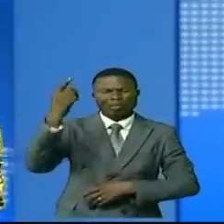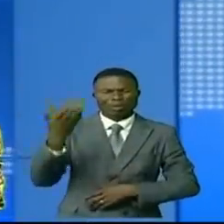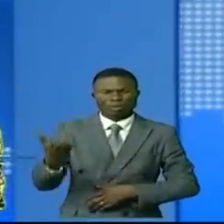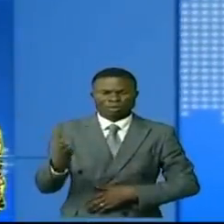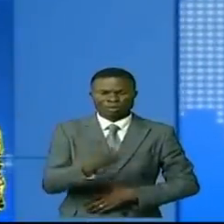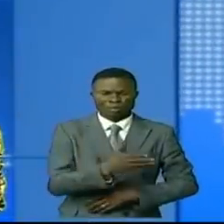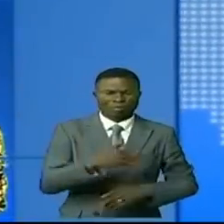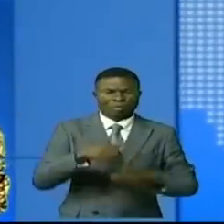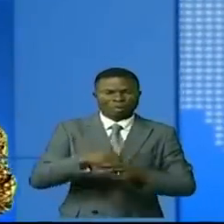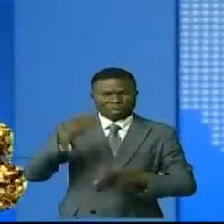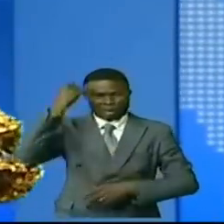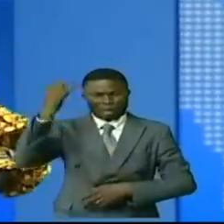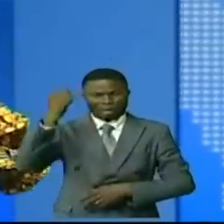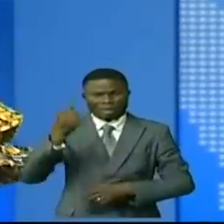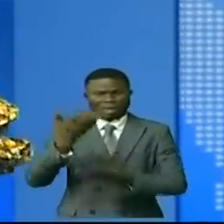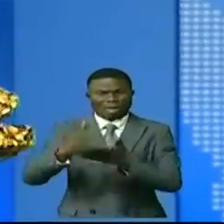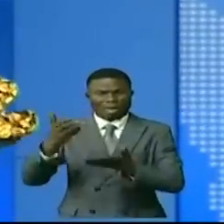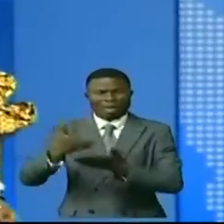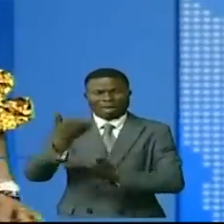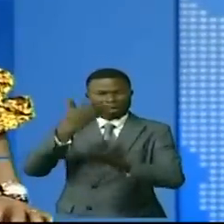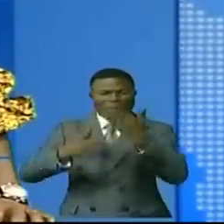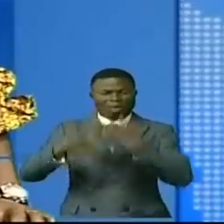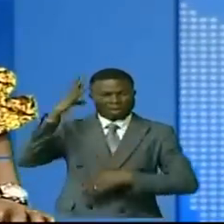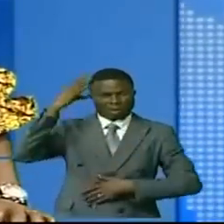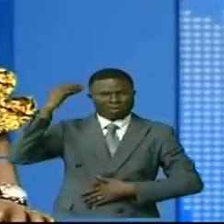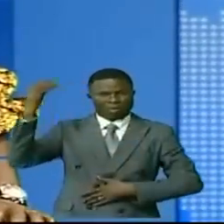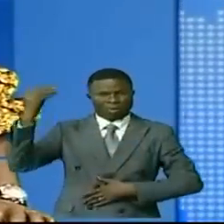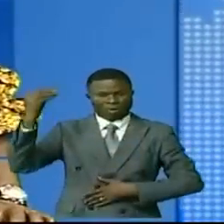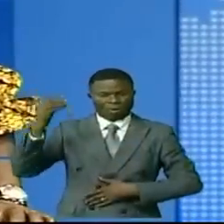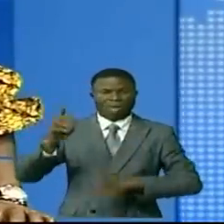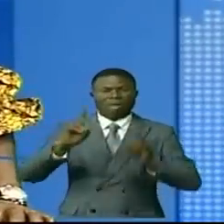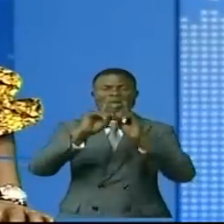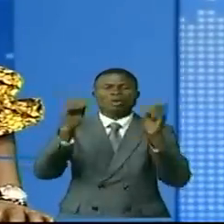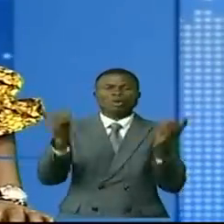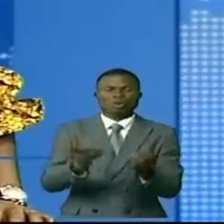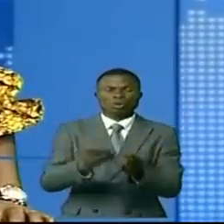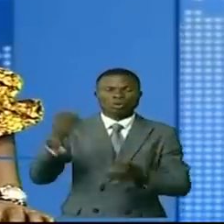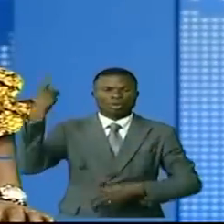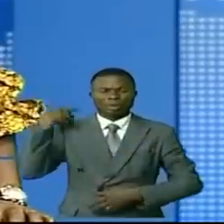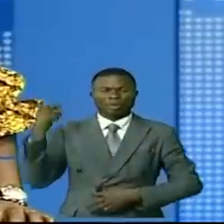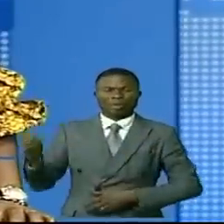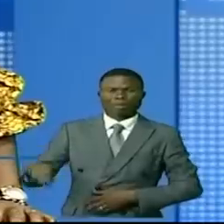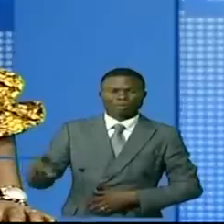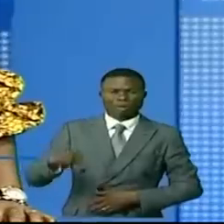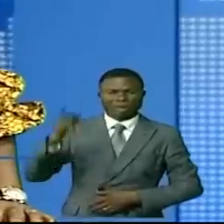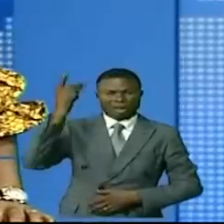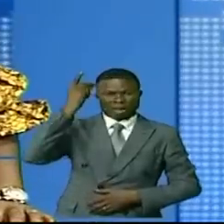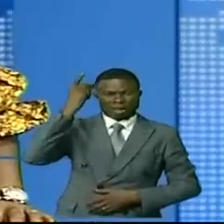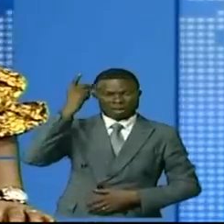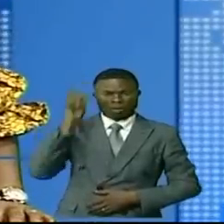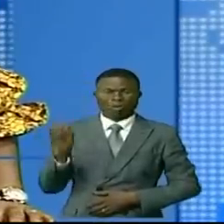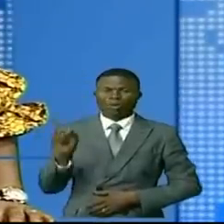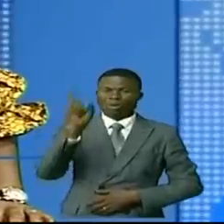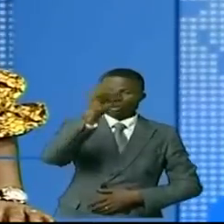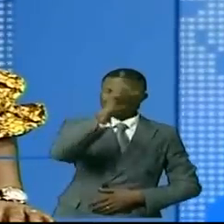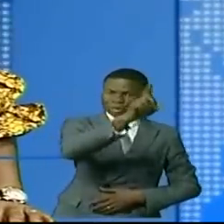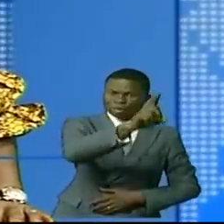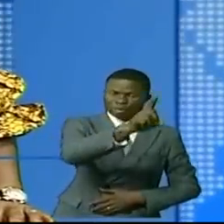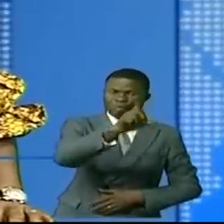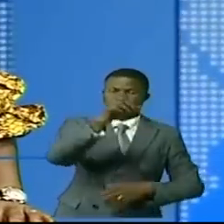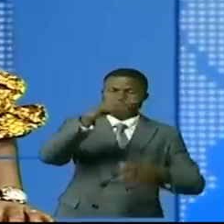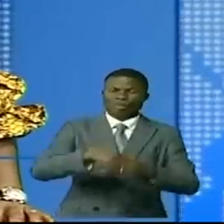Dans le cadre de partage d'expérience, une délégation des députés provinciaux de Kinshasa est allée dans